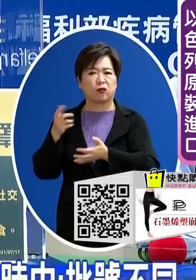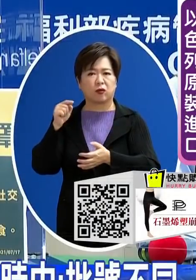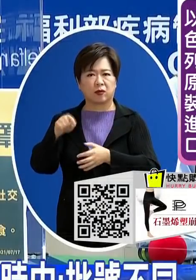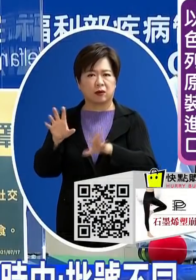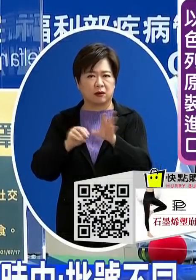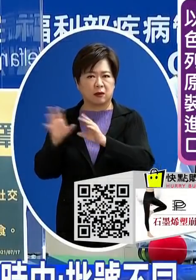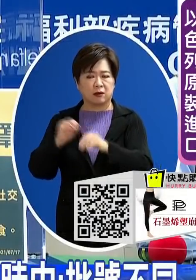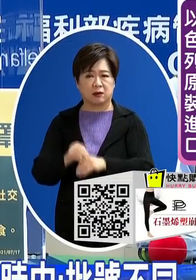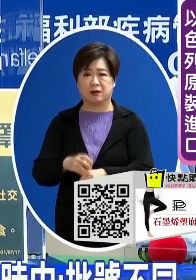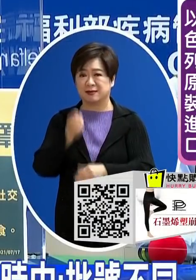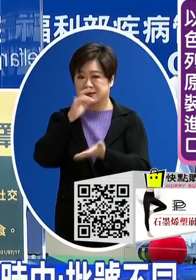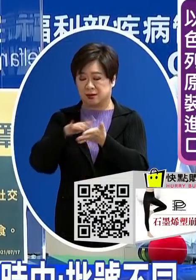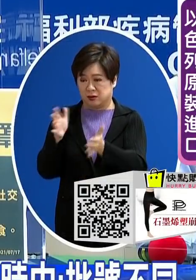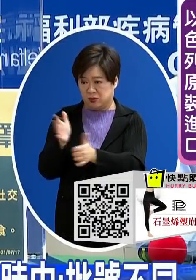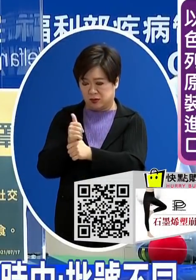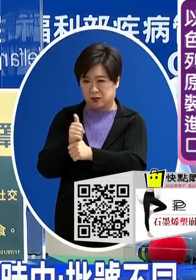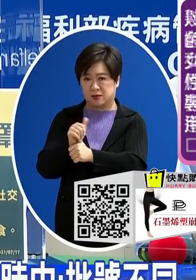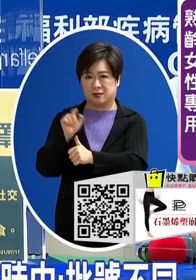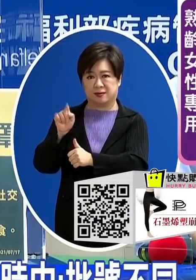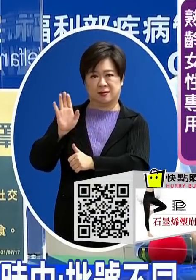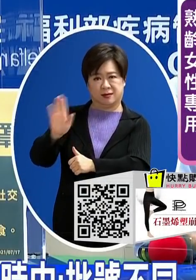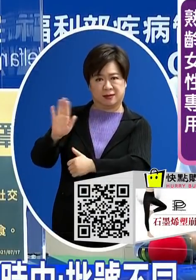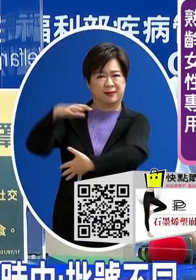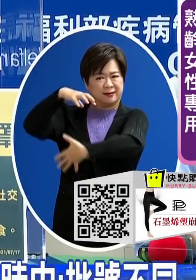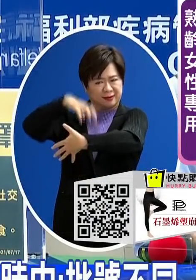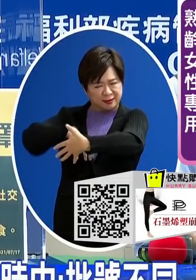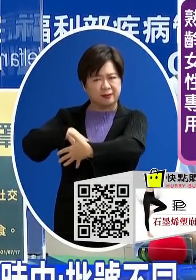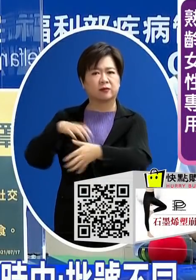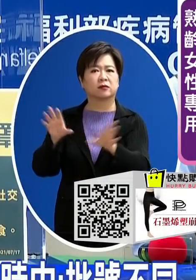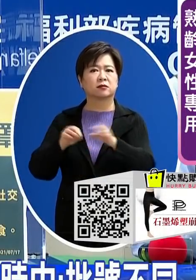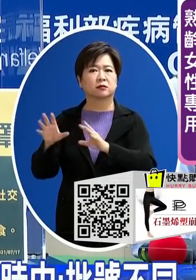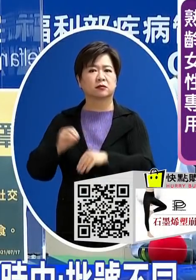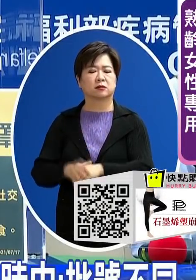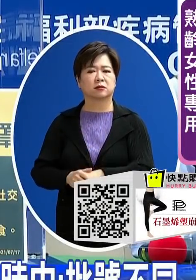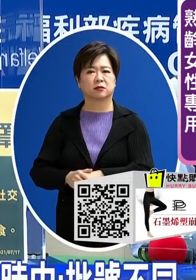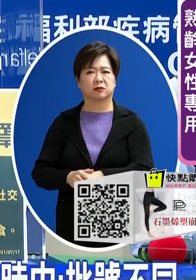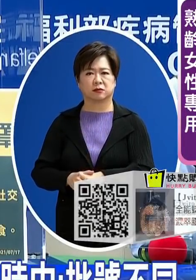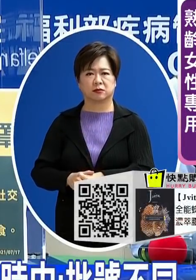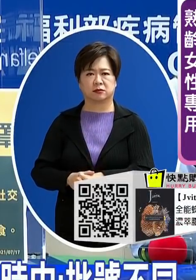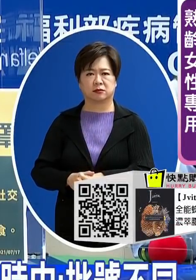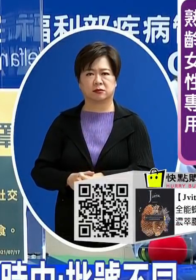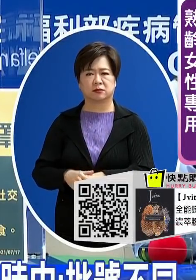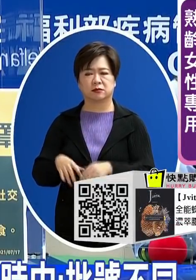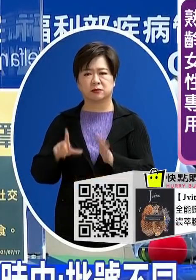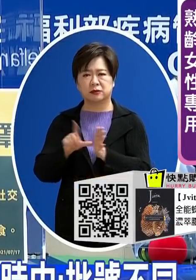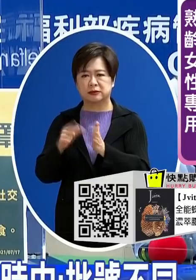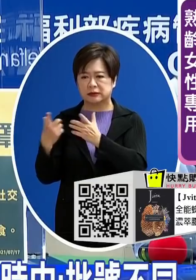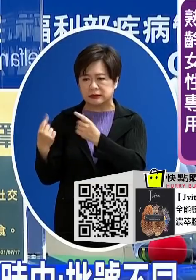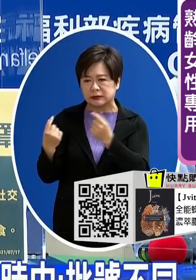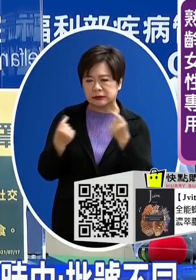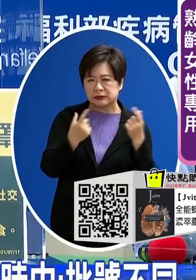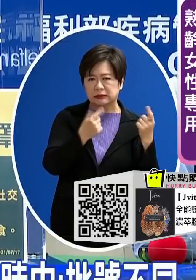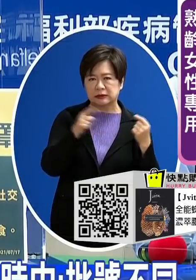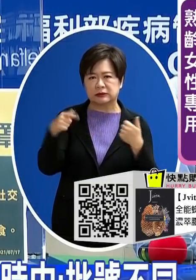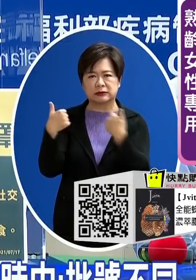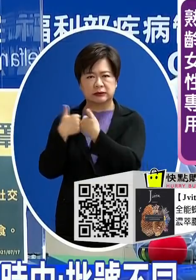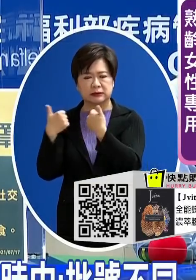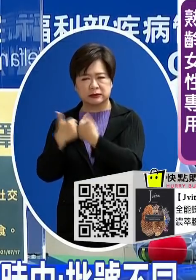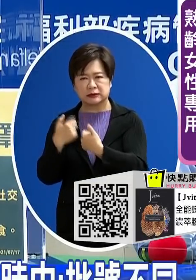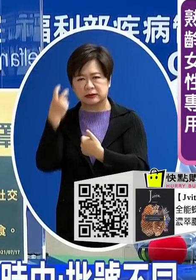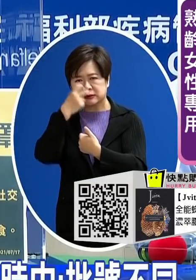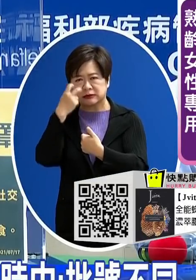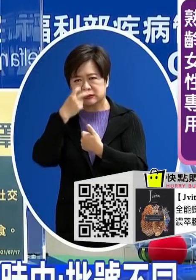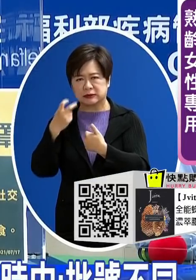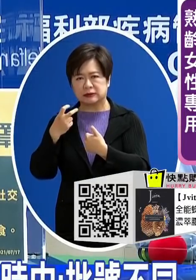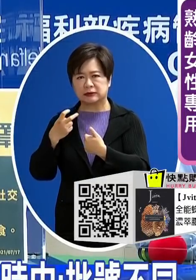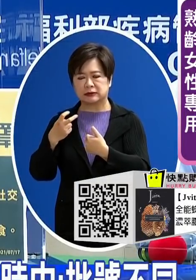料，那是食药署内部的一个资料，好，那是定期哈，他们在做内部的讨论，各种检验，